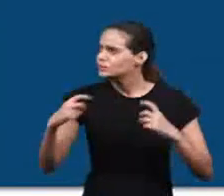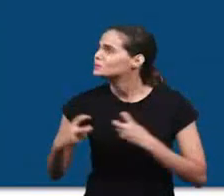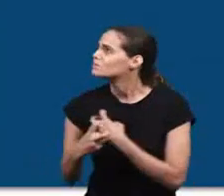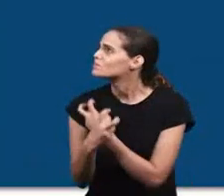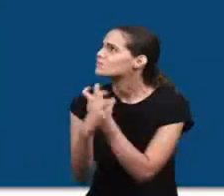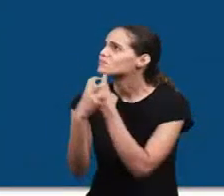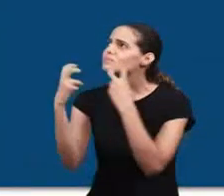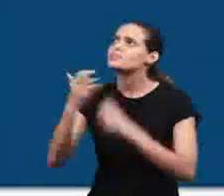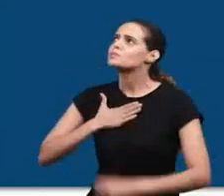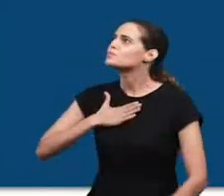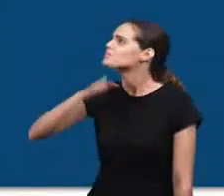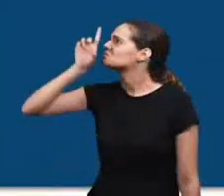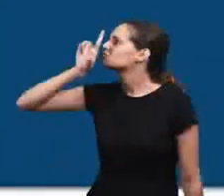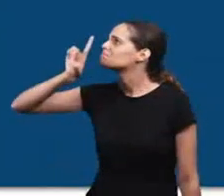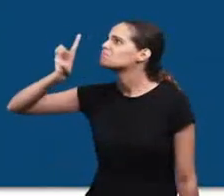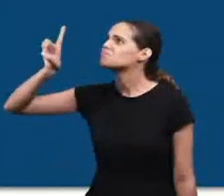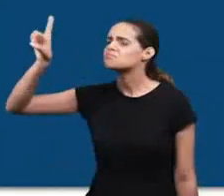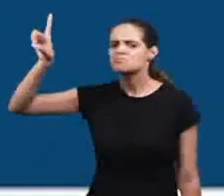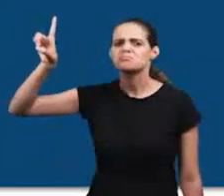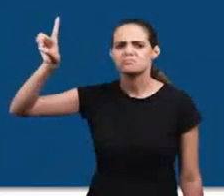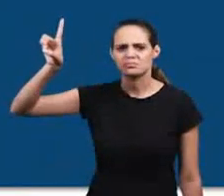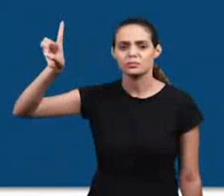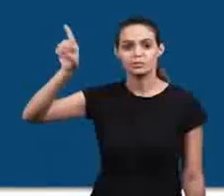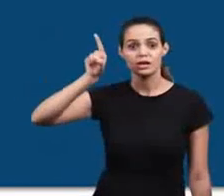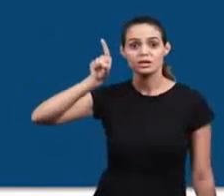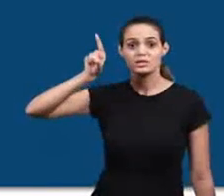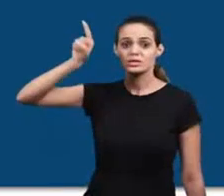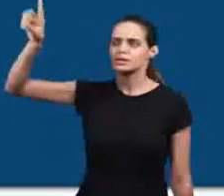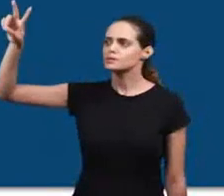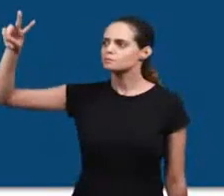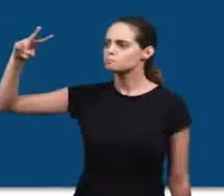Depression. Aber es gibt hier ein Versprechen.